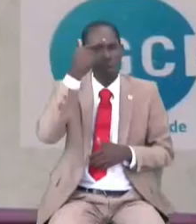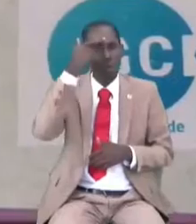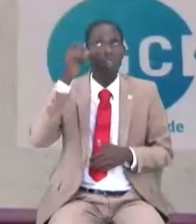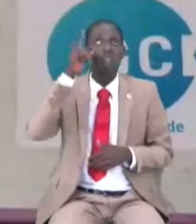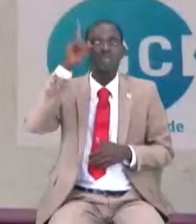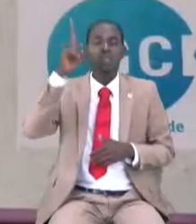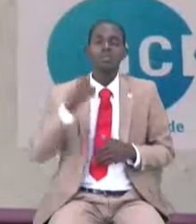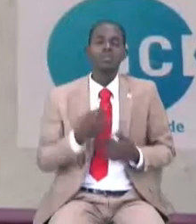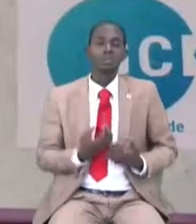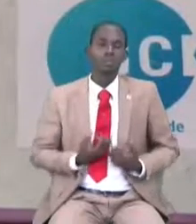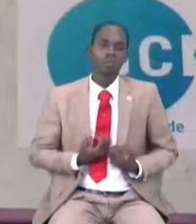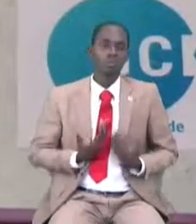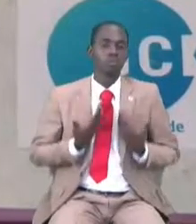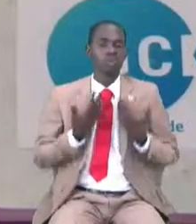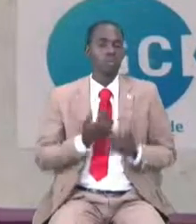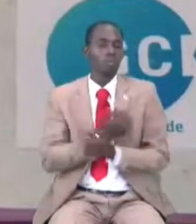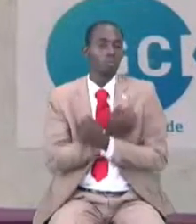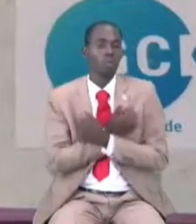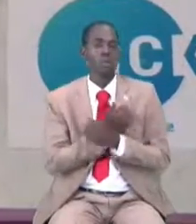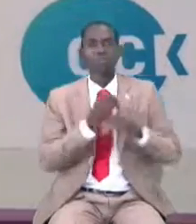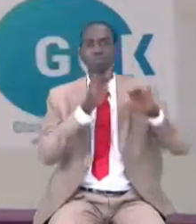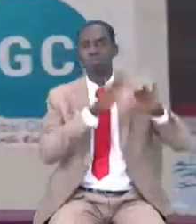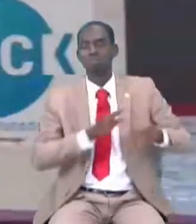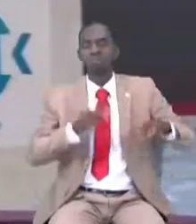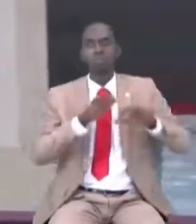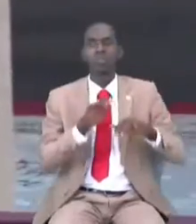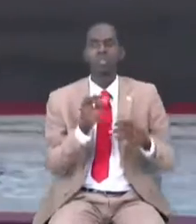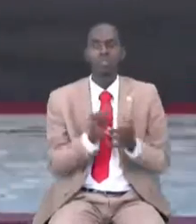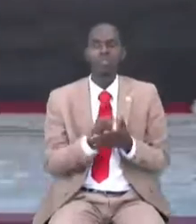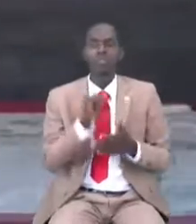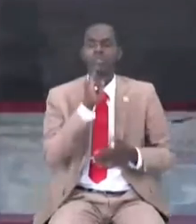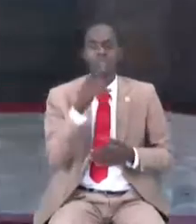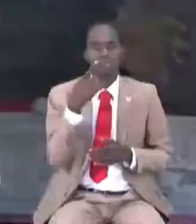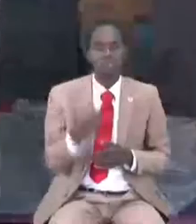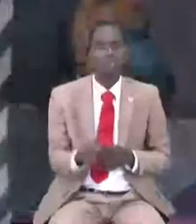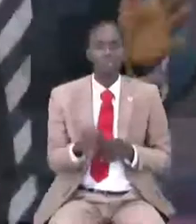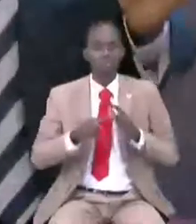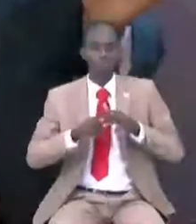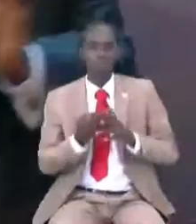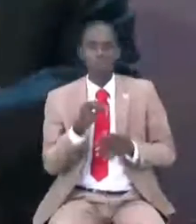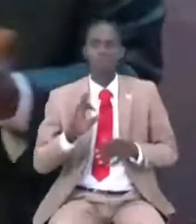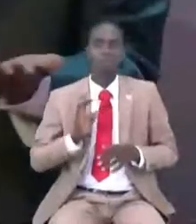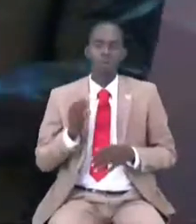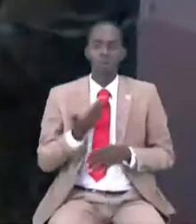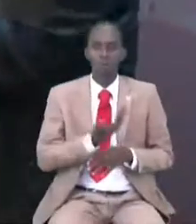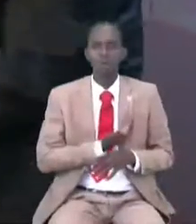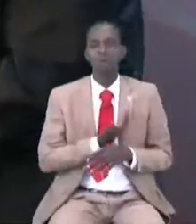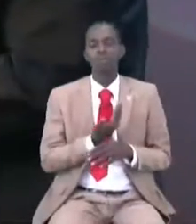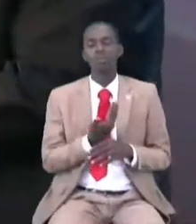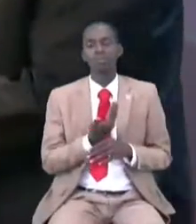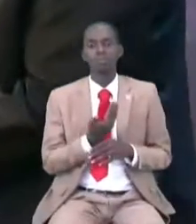miséricorde. C'est la source de notre salut. Car Dieu est un Dieu miséricordieux, un Dieu que dès qu'on tourne vers